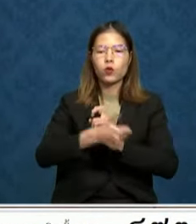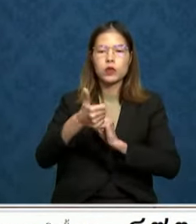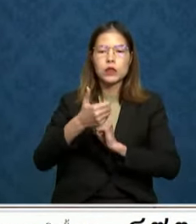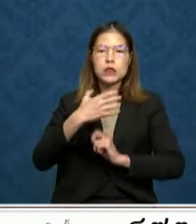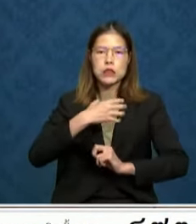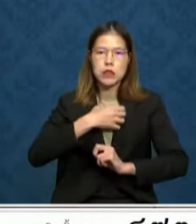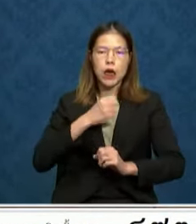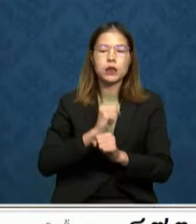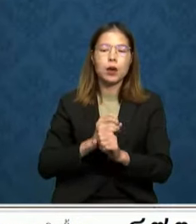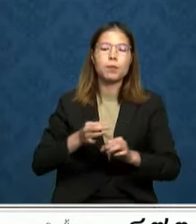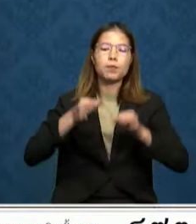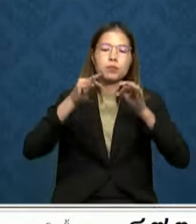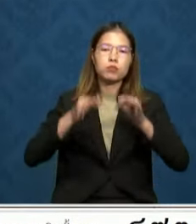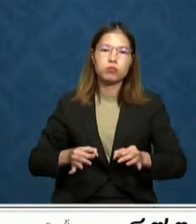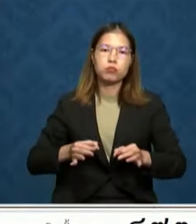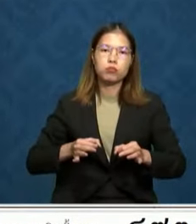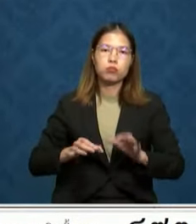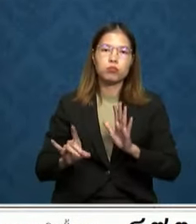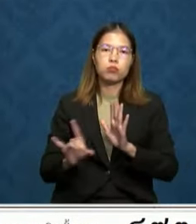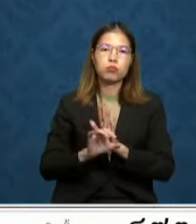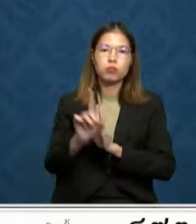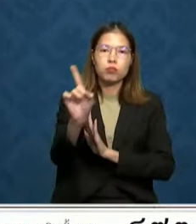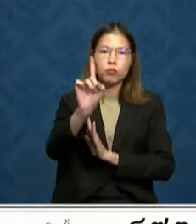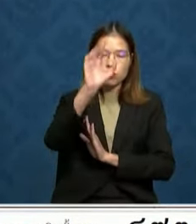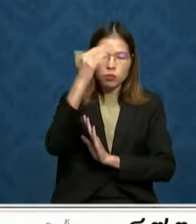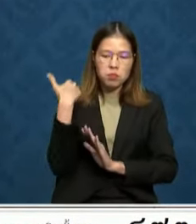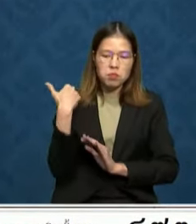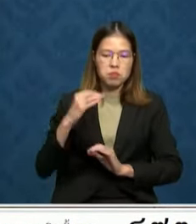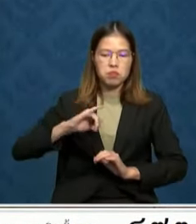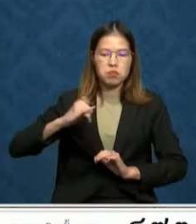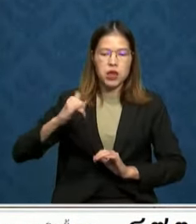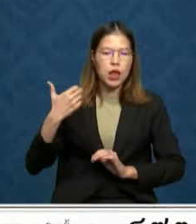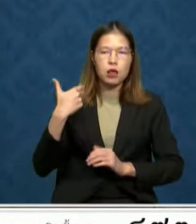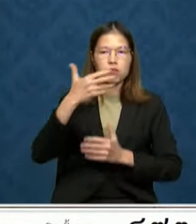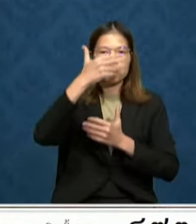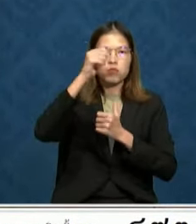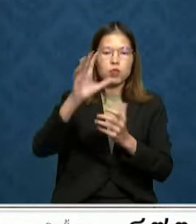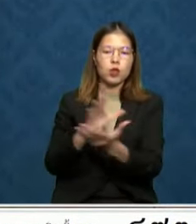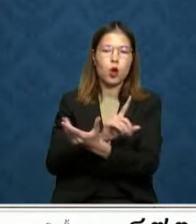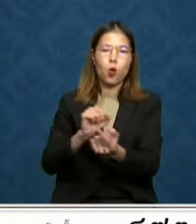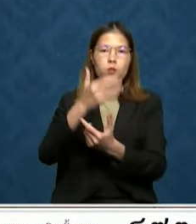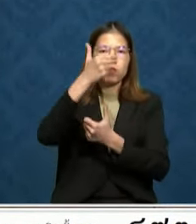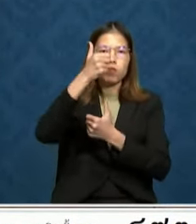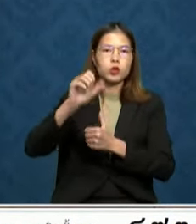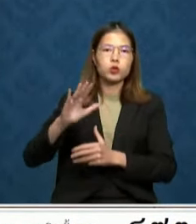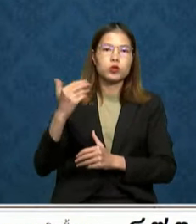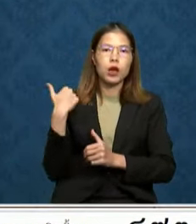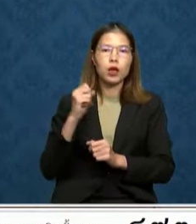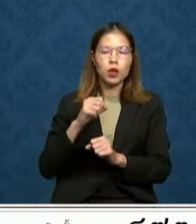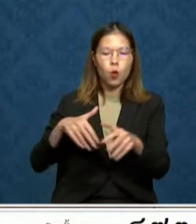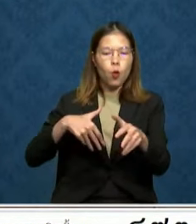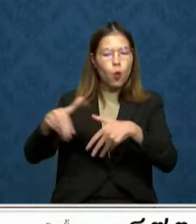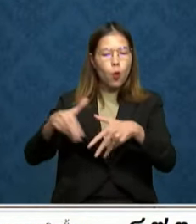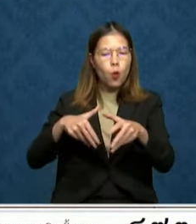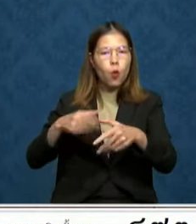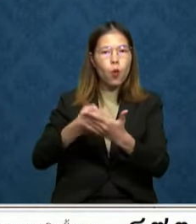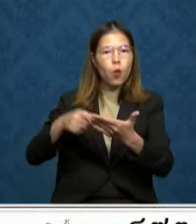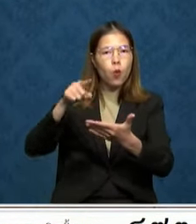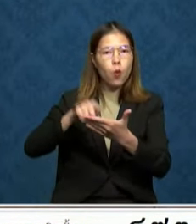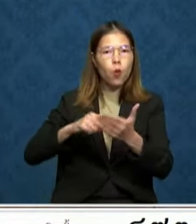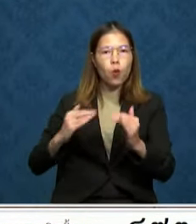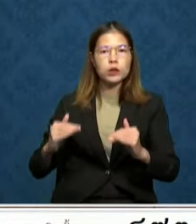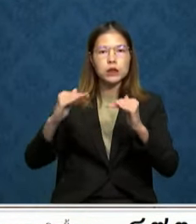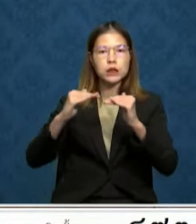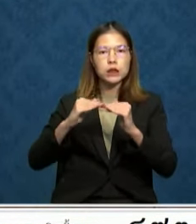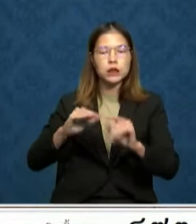ประชามติแต่สุดท้ายแล้ปเดนนั้นอาจจะไม่เปนที่สนใจกัสังคมมากนักมีผู้คนออกมาใช้สิทธิ์